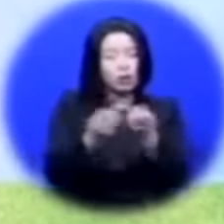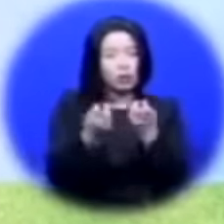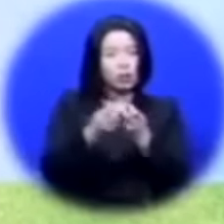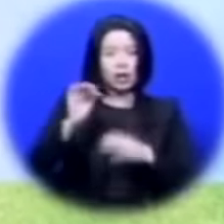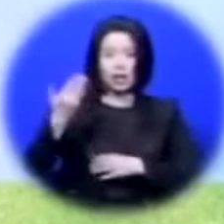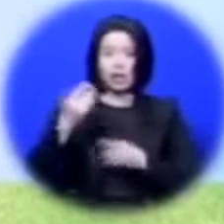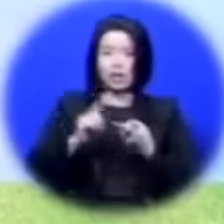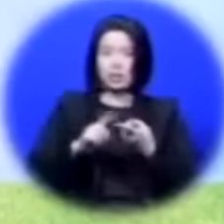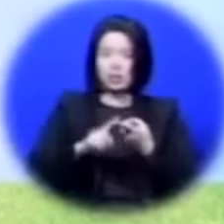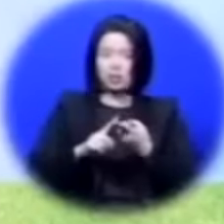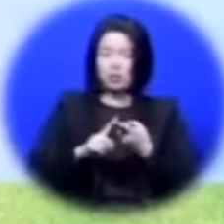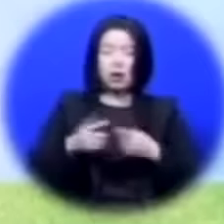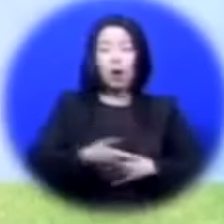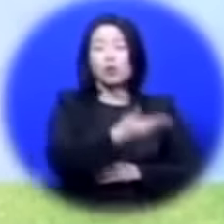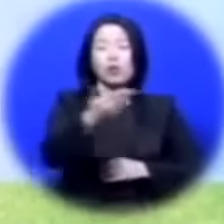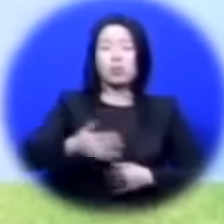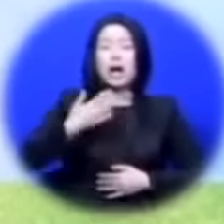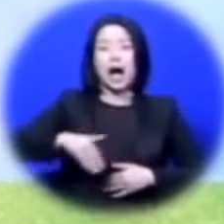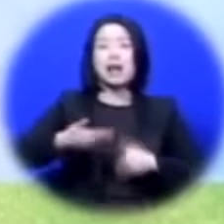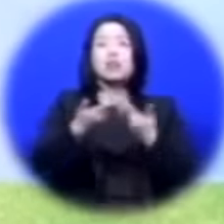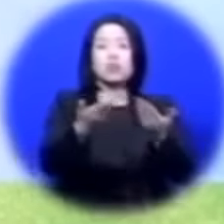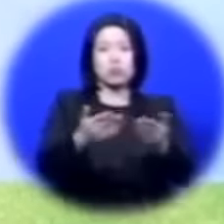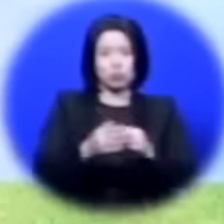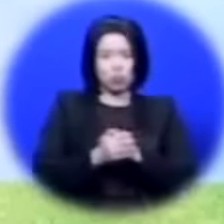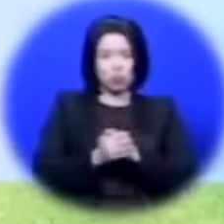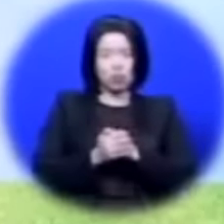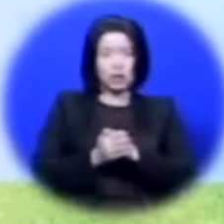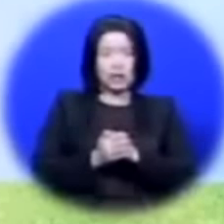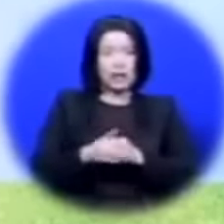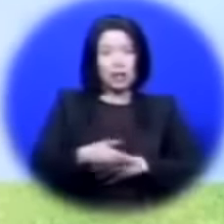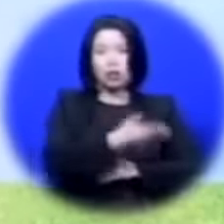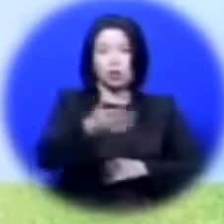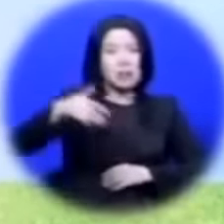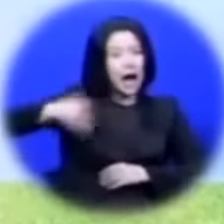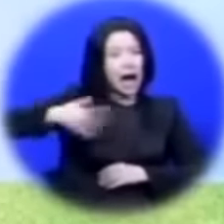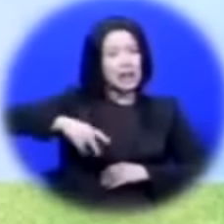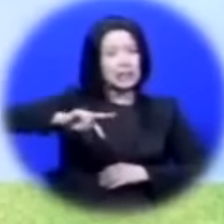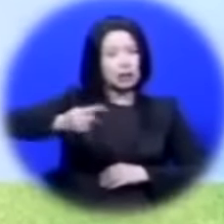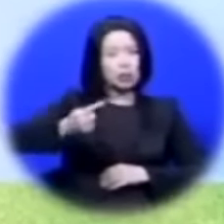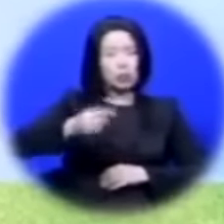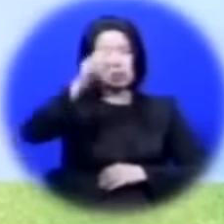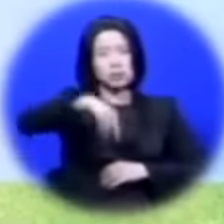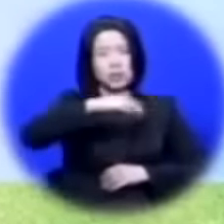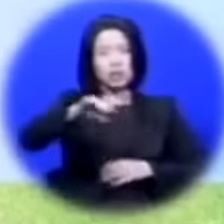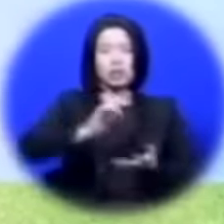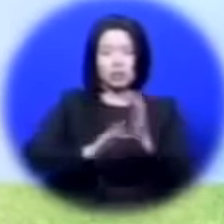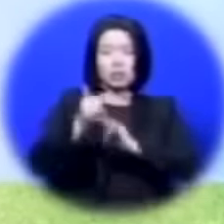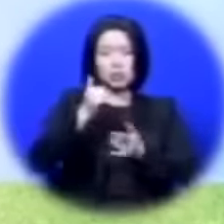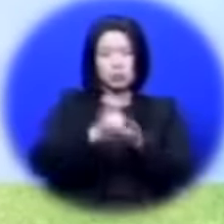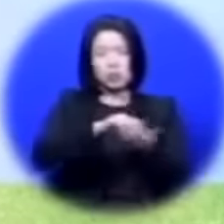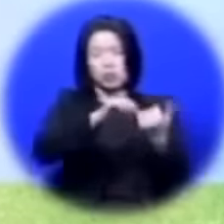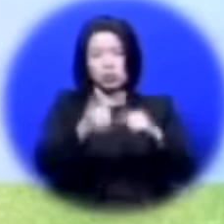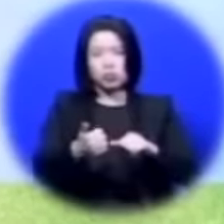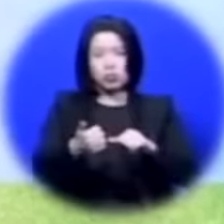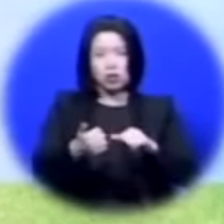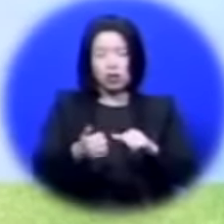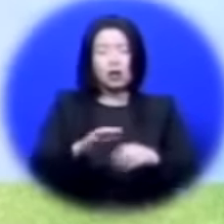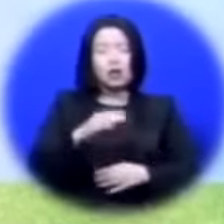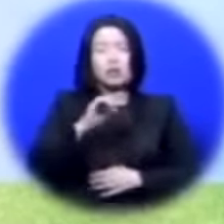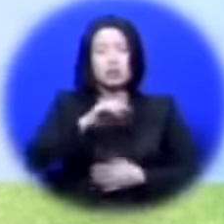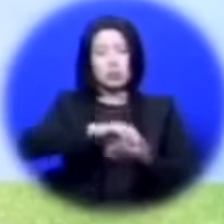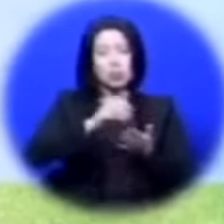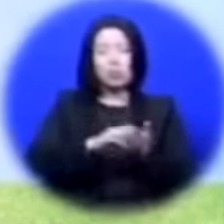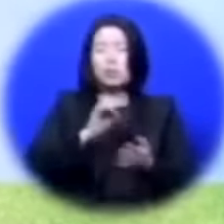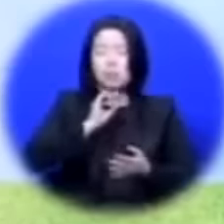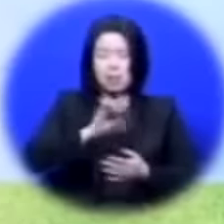여러분에게 알려 주는 것이에요 여러분이 아직까지 십자가에 예수님이 죽으신 것 정도밖에는 모르는 분들은